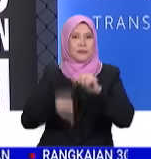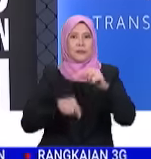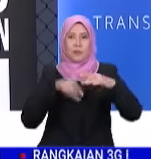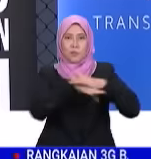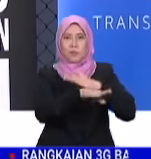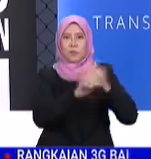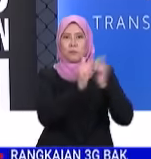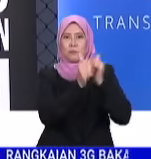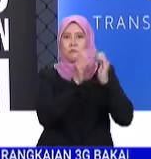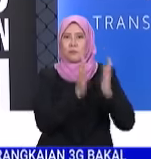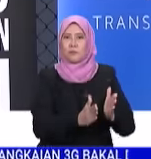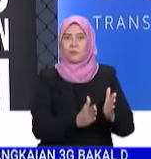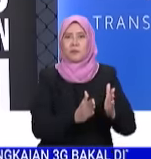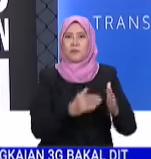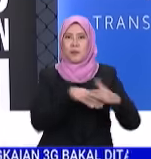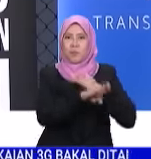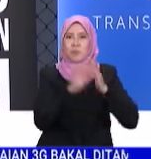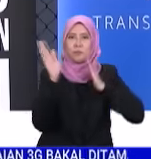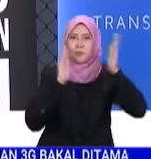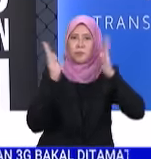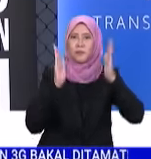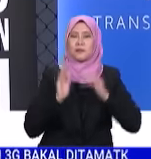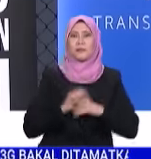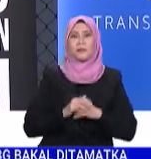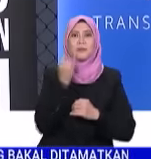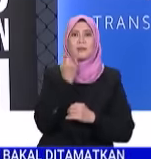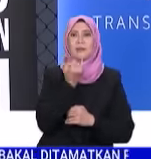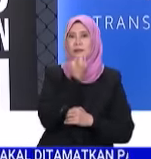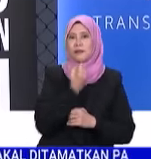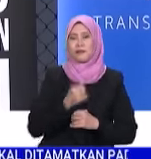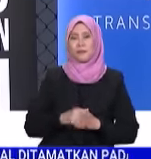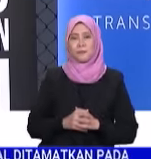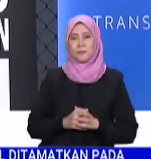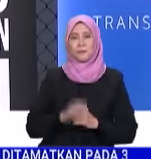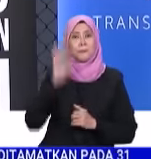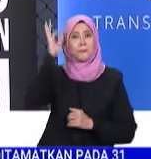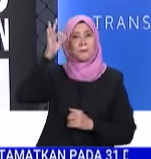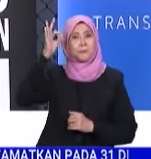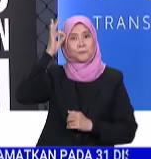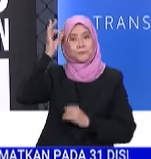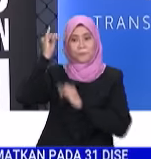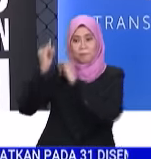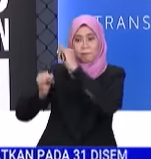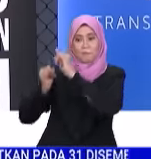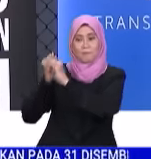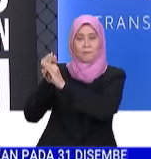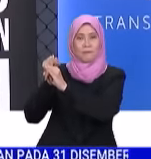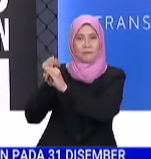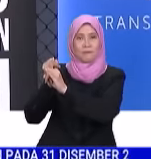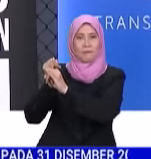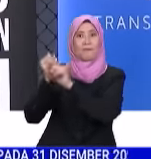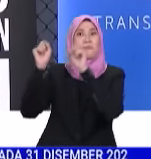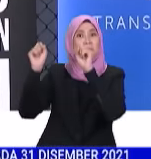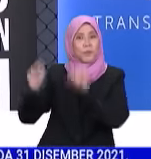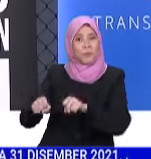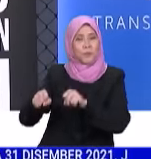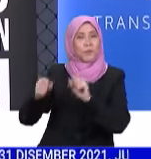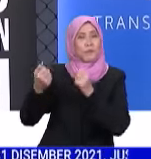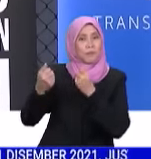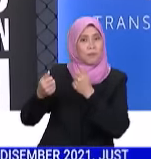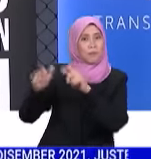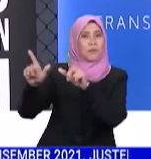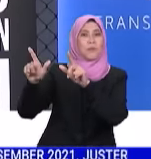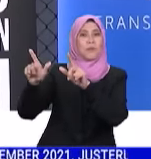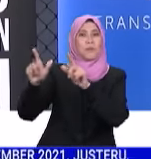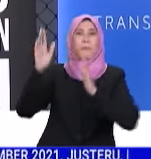semua tahu ni dan apabila persekutuan antarabangsa memberi kebenaran